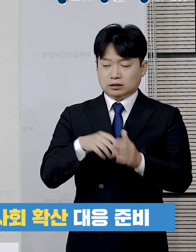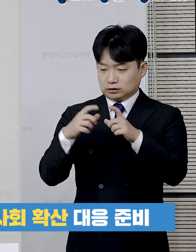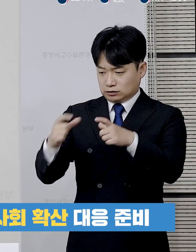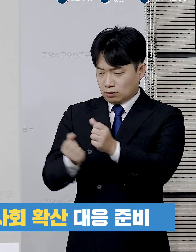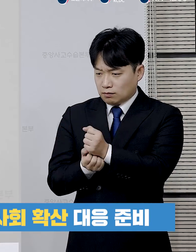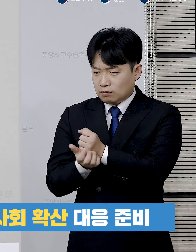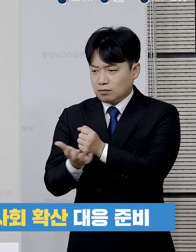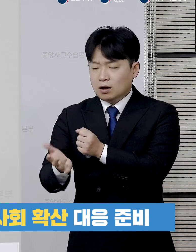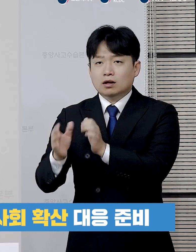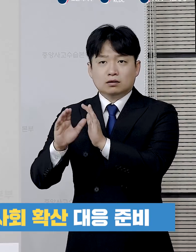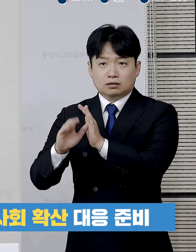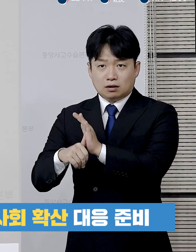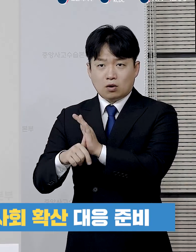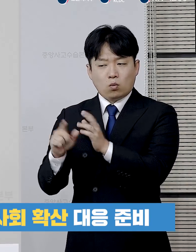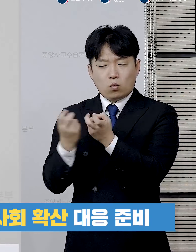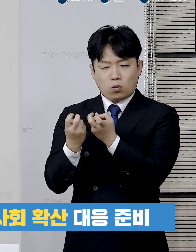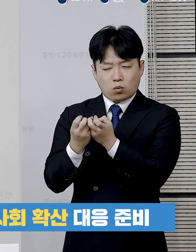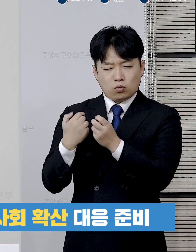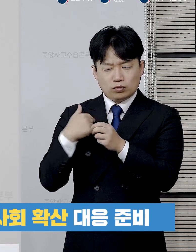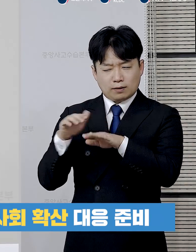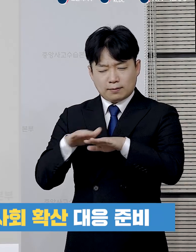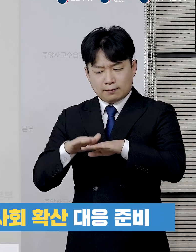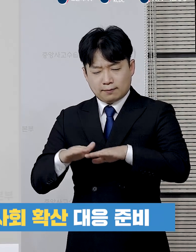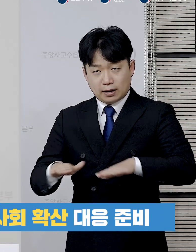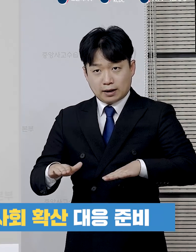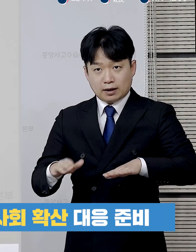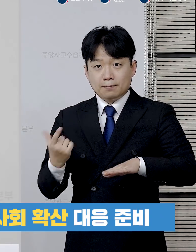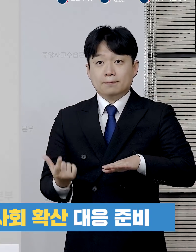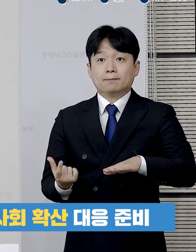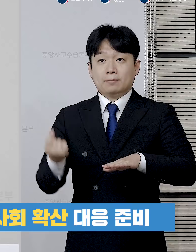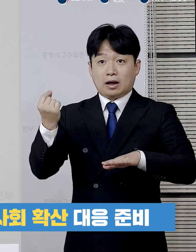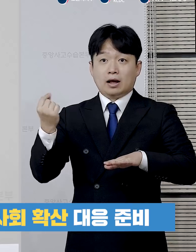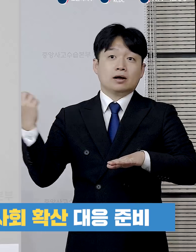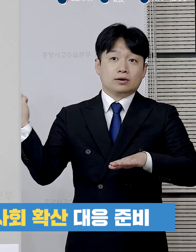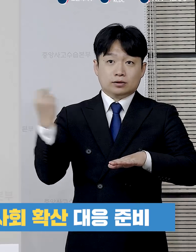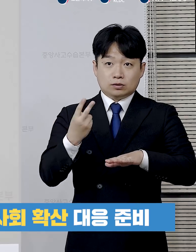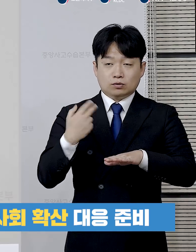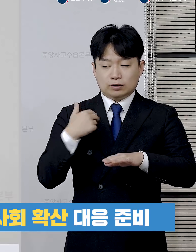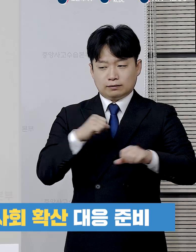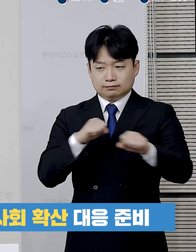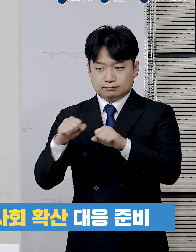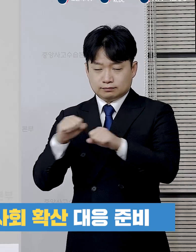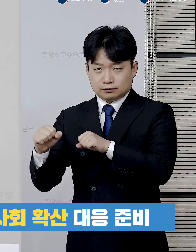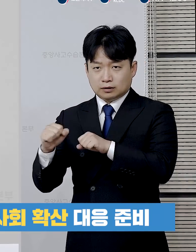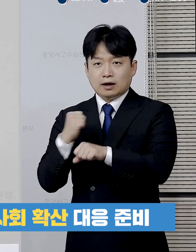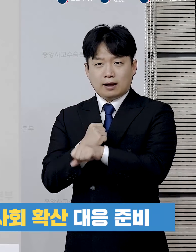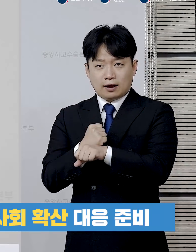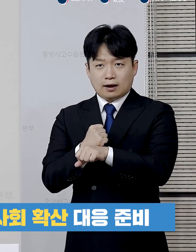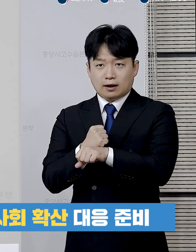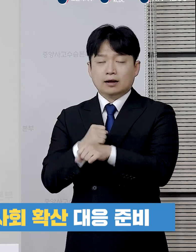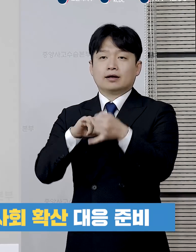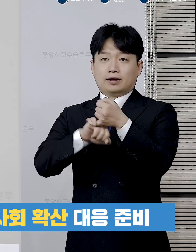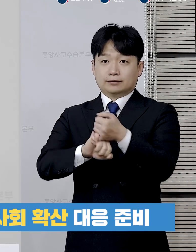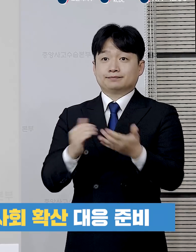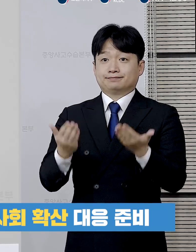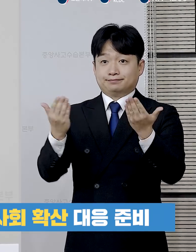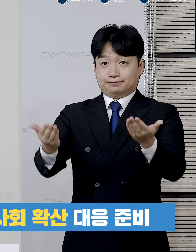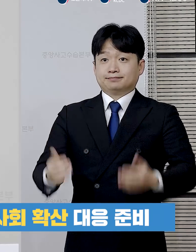지역사회 확산에 대비한 대응 준비를 보다 신속하게 그리고 본격적으로 갖추어